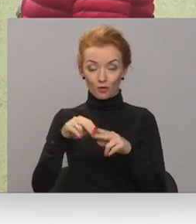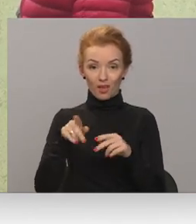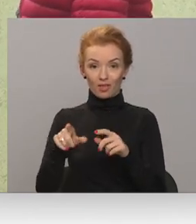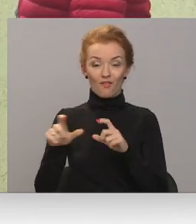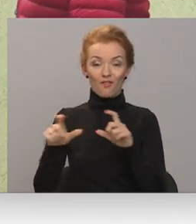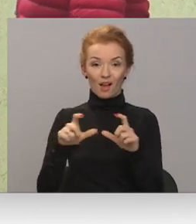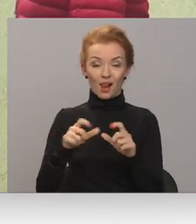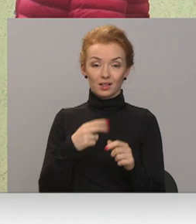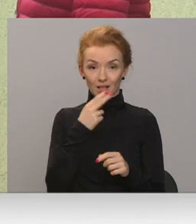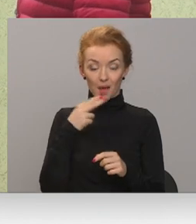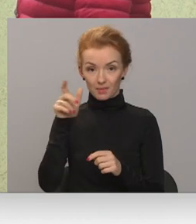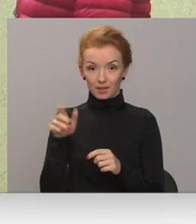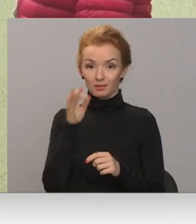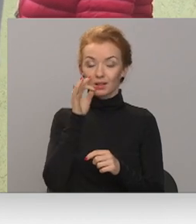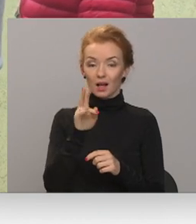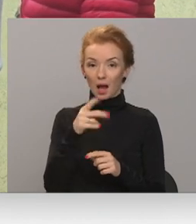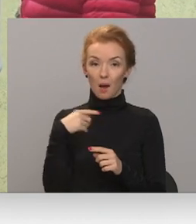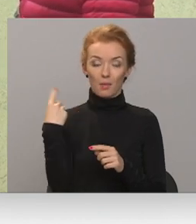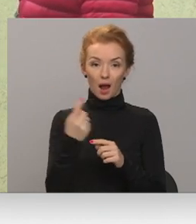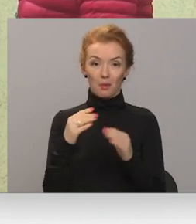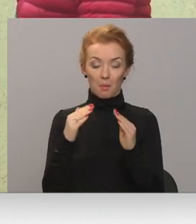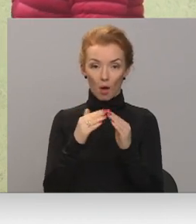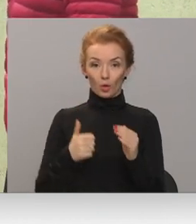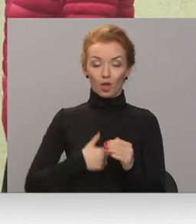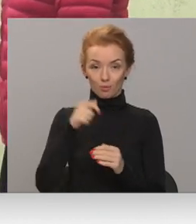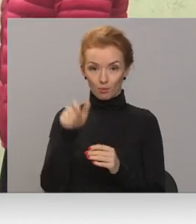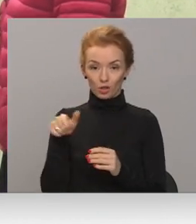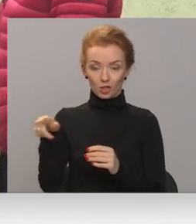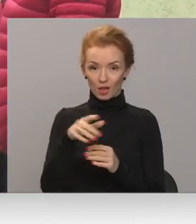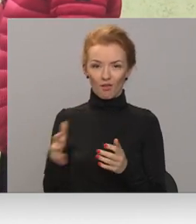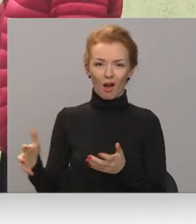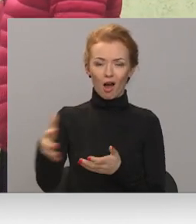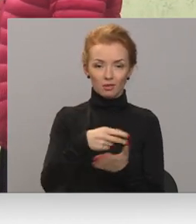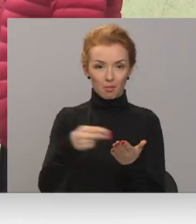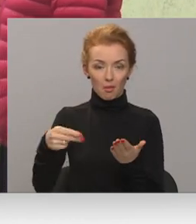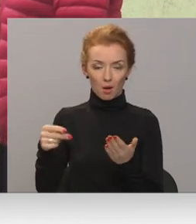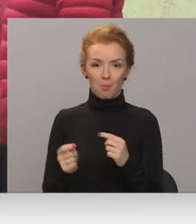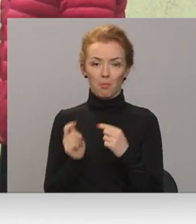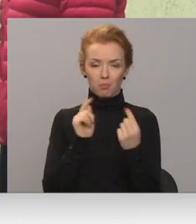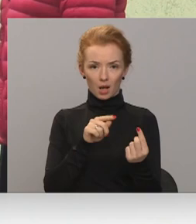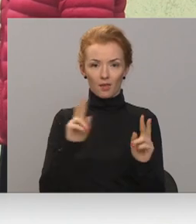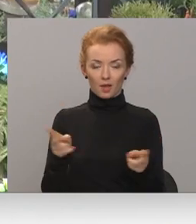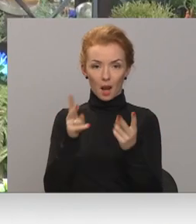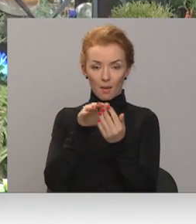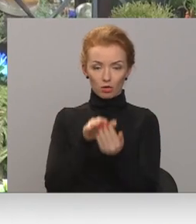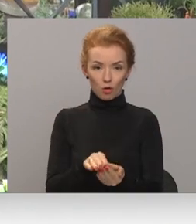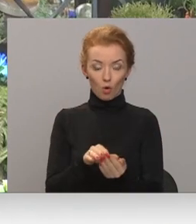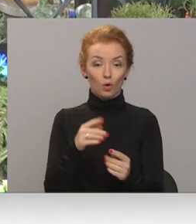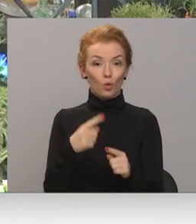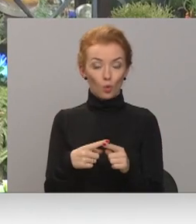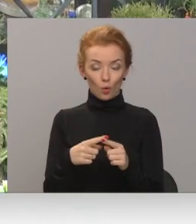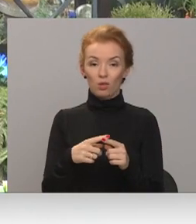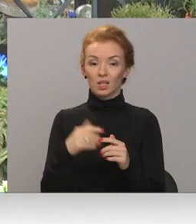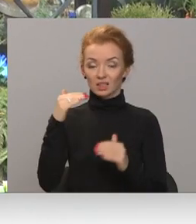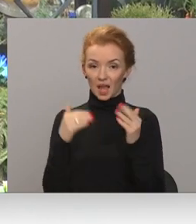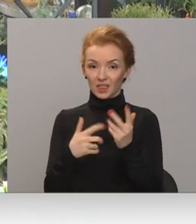veikala saimniece teica, ka apkārtējo privātmā iedzīvotāji šoruden vākuši arī parakstus pret krematoriju izveidi. Kā liecina